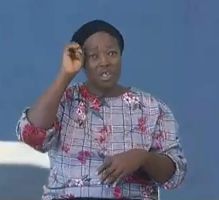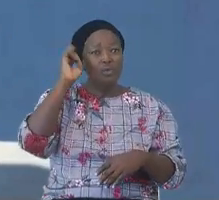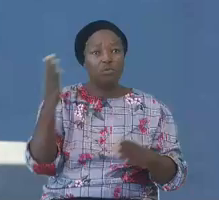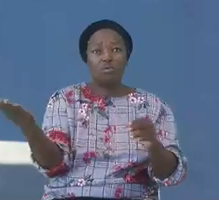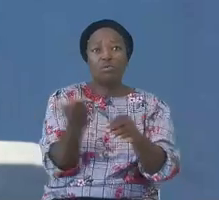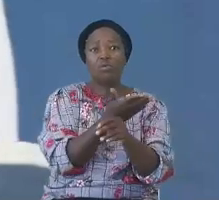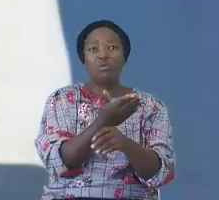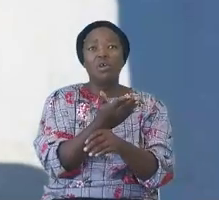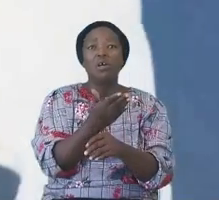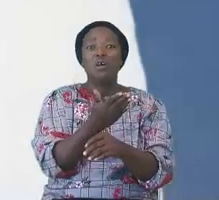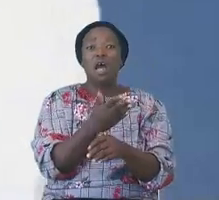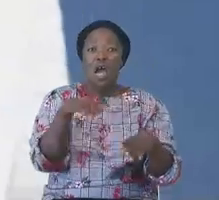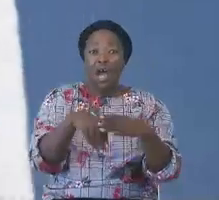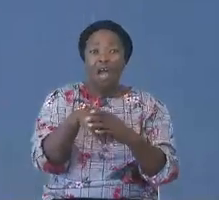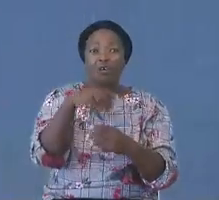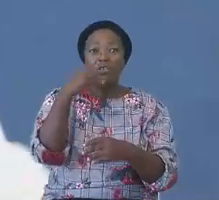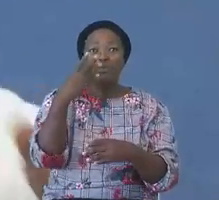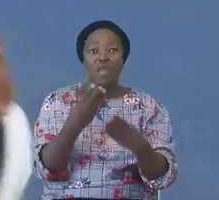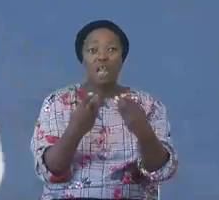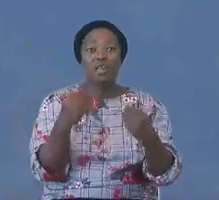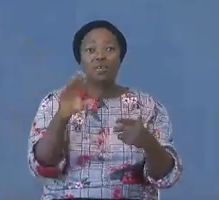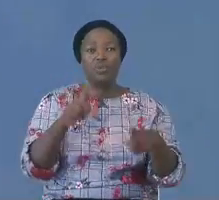parmi ceux de sa génération qui a cru à